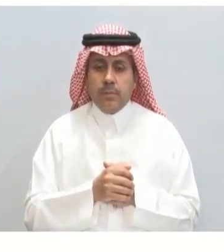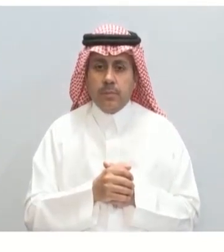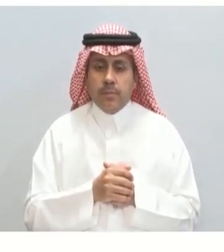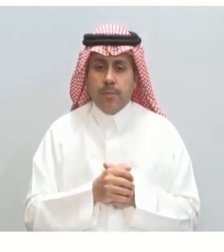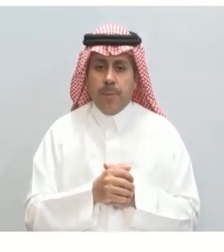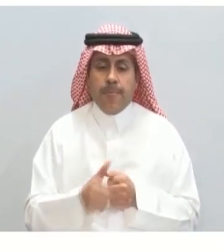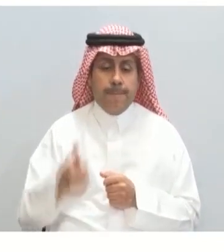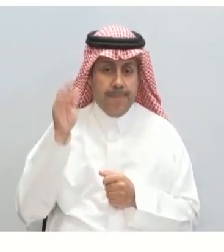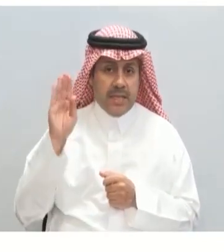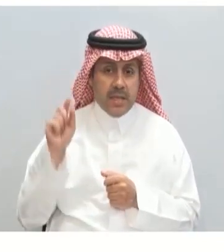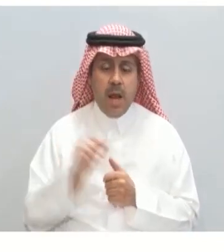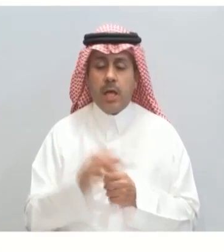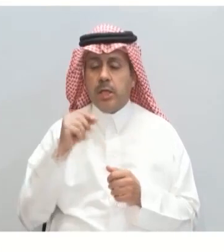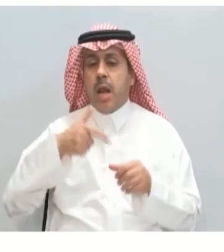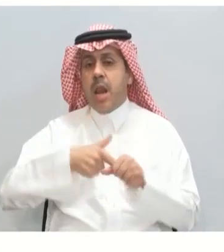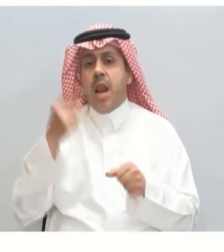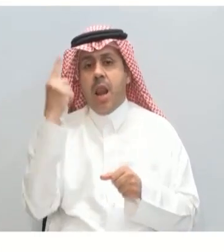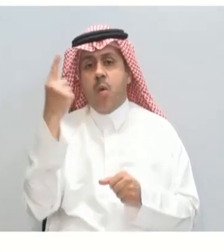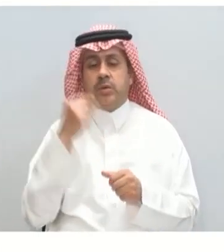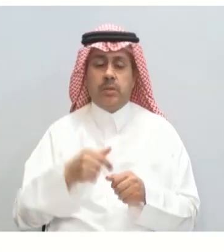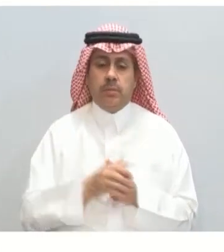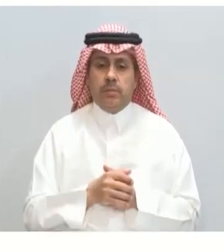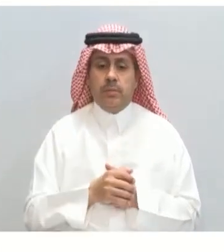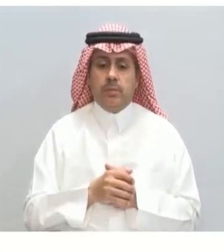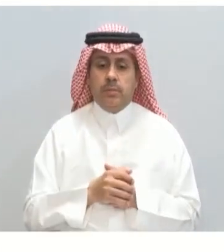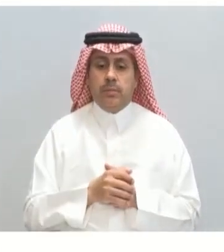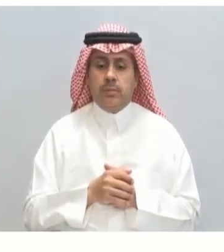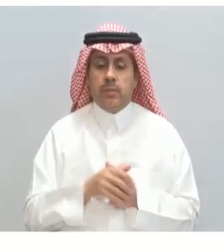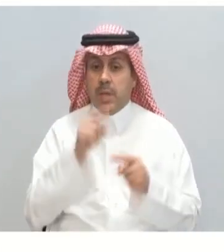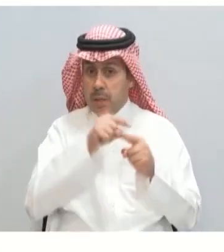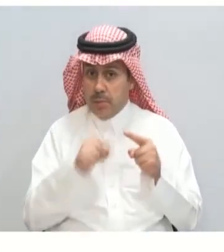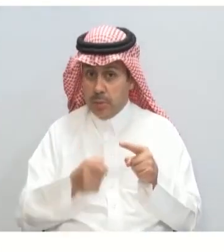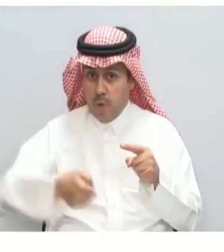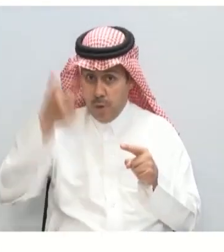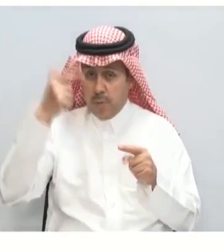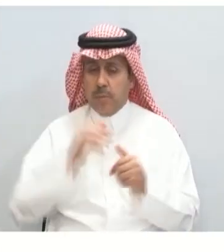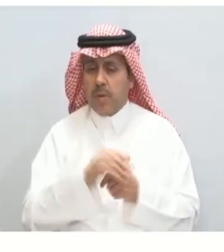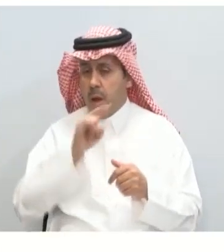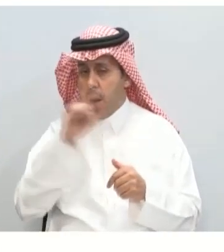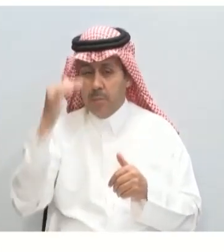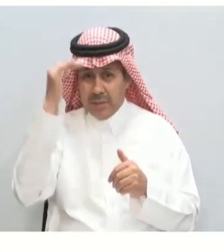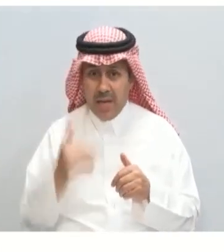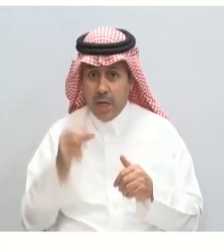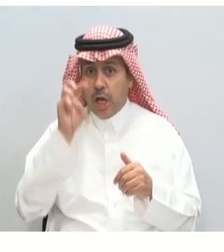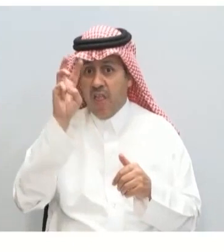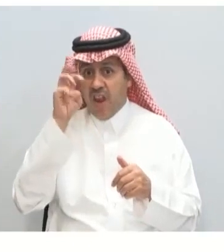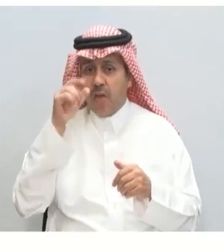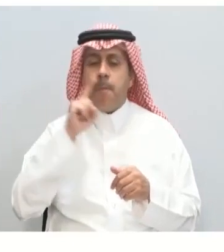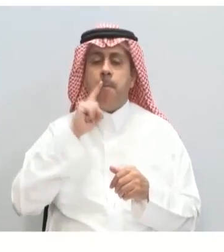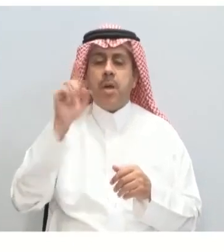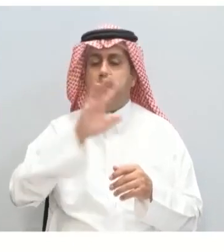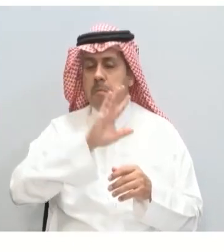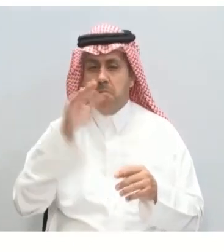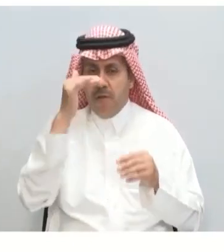2.97 كيلو لكل لتر كذلك نسبه هامش الربح لم تقل عن 30%